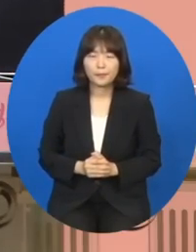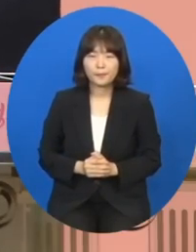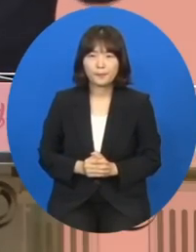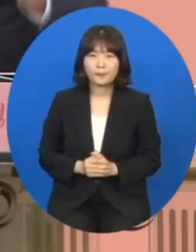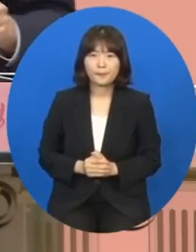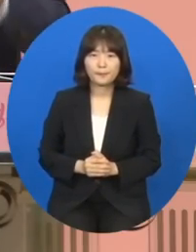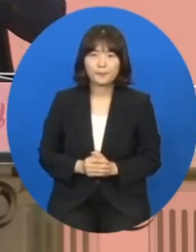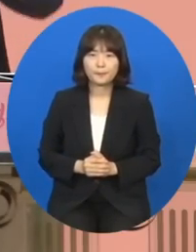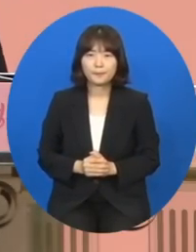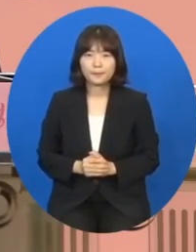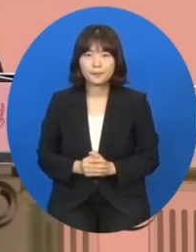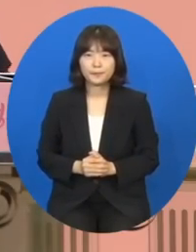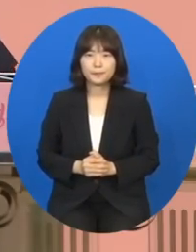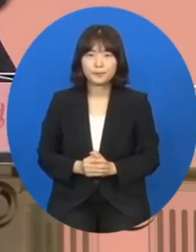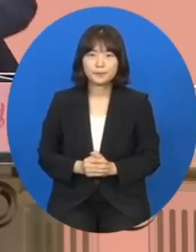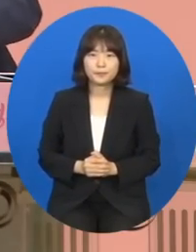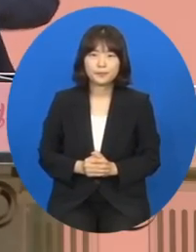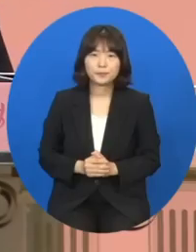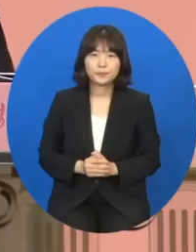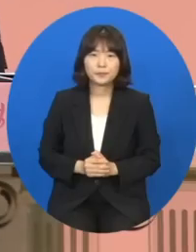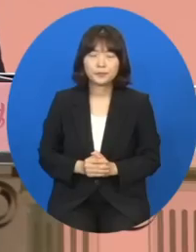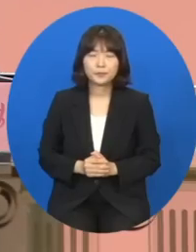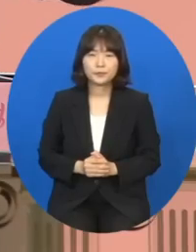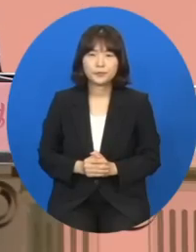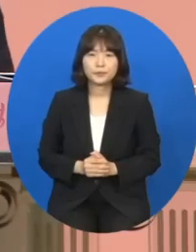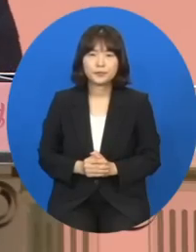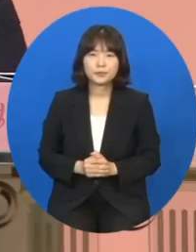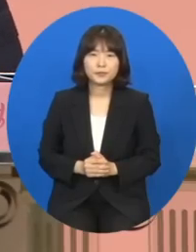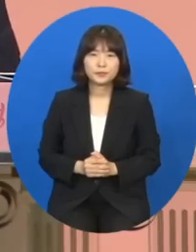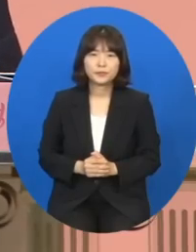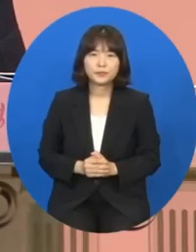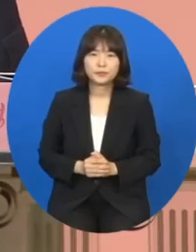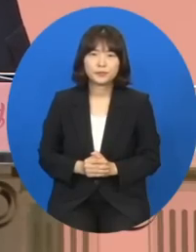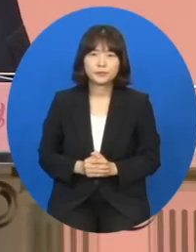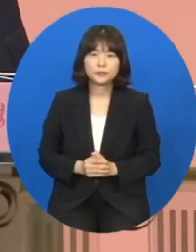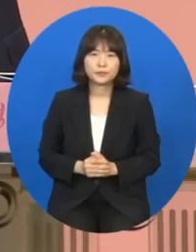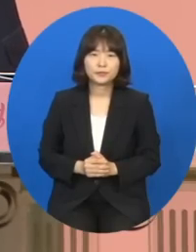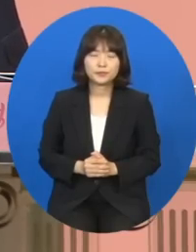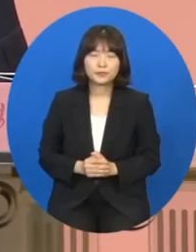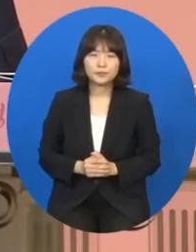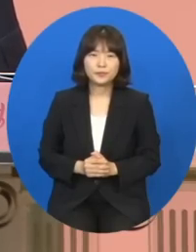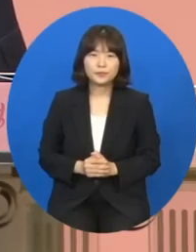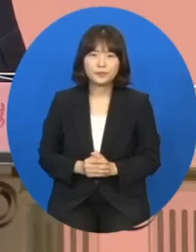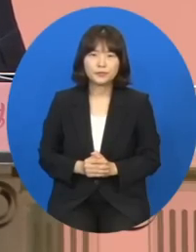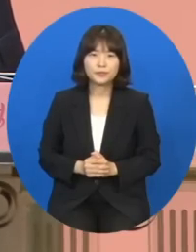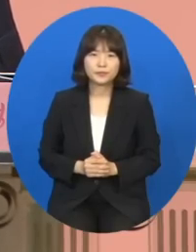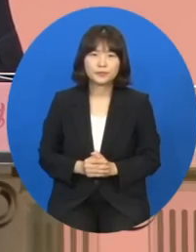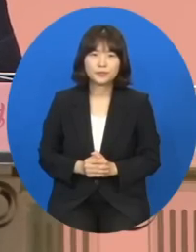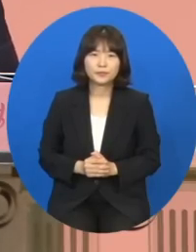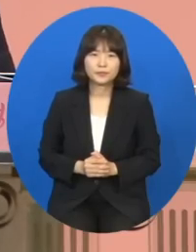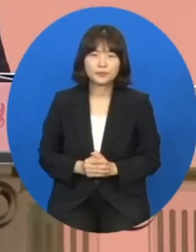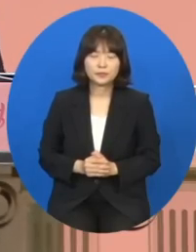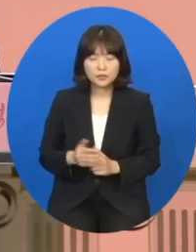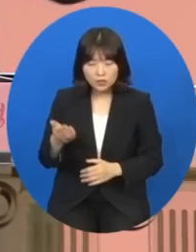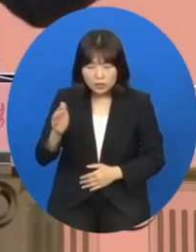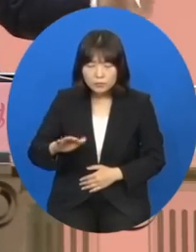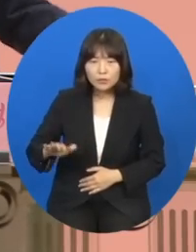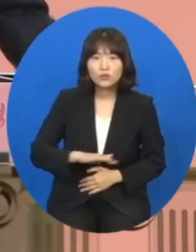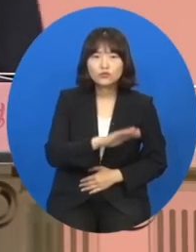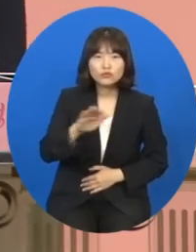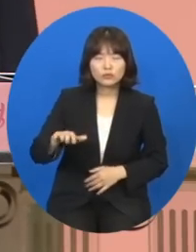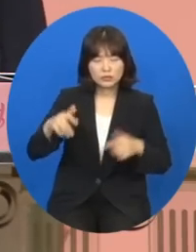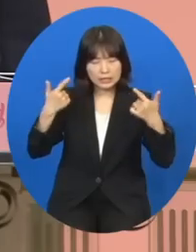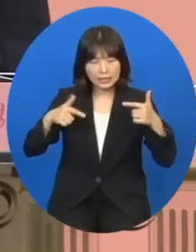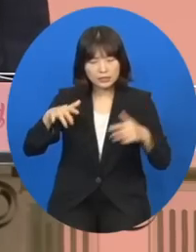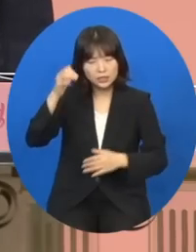two x oem 파워볼 받았고 호흡에 뒤 듣구 루 어 푸 시장 그렇지만 우리는 항상